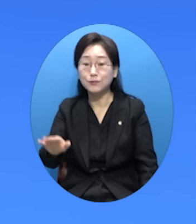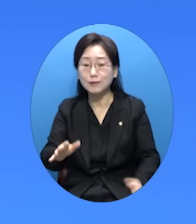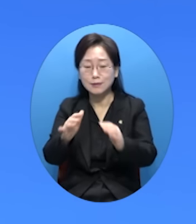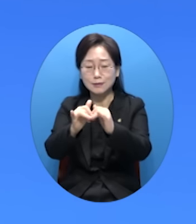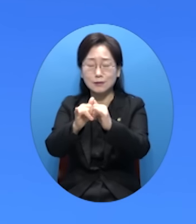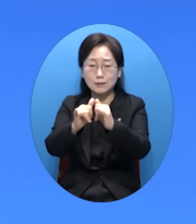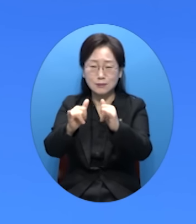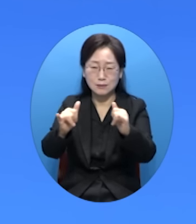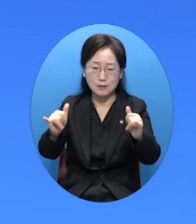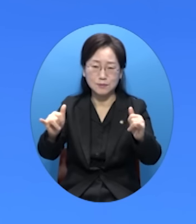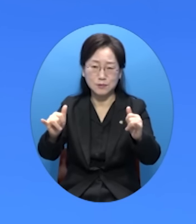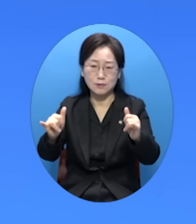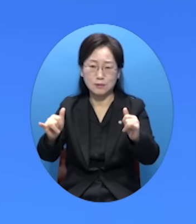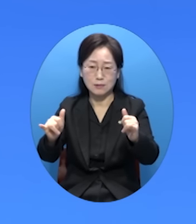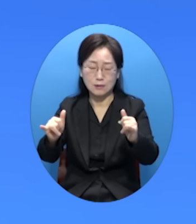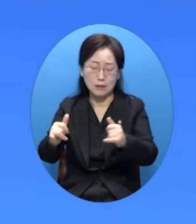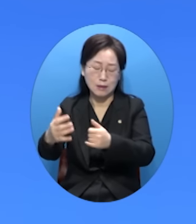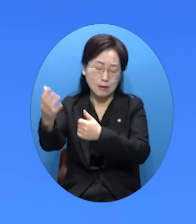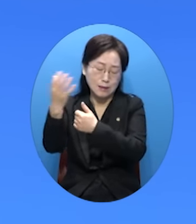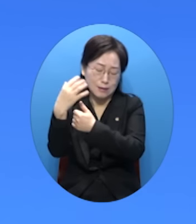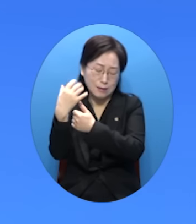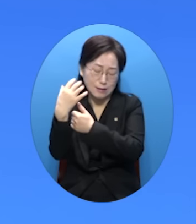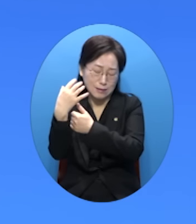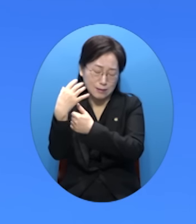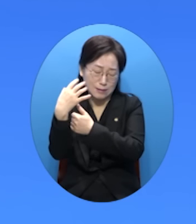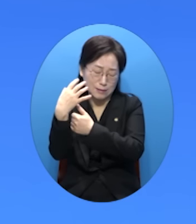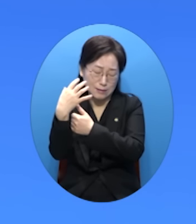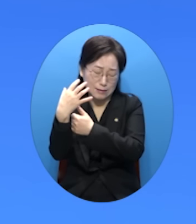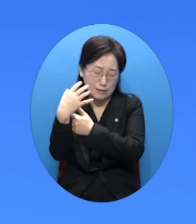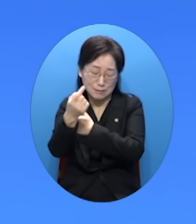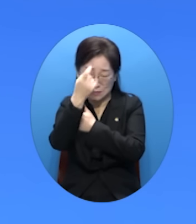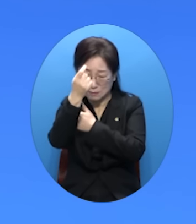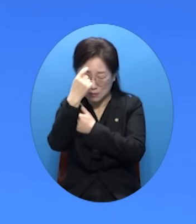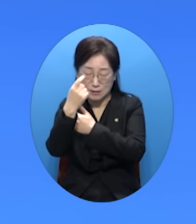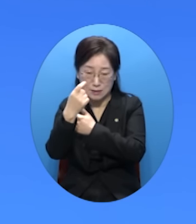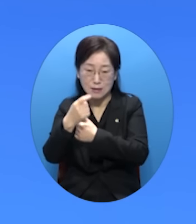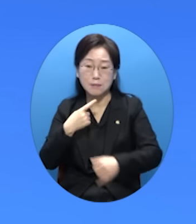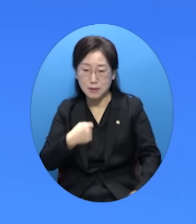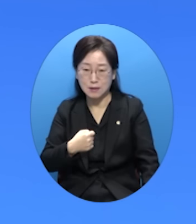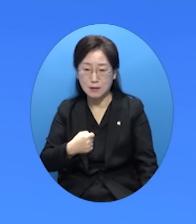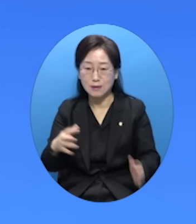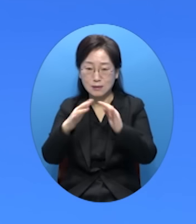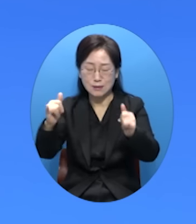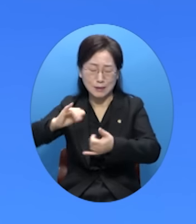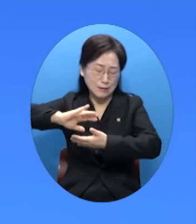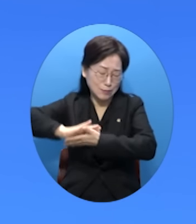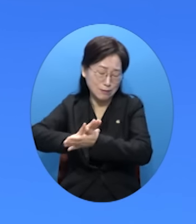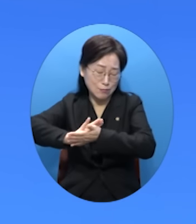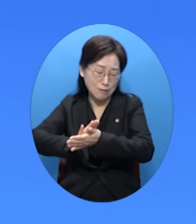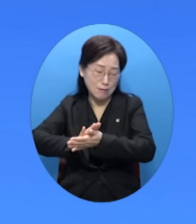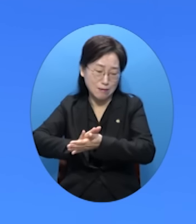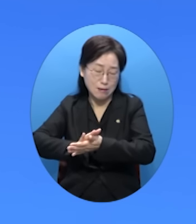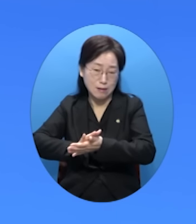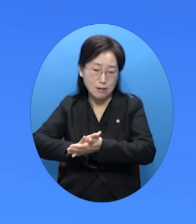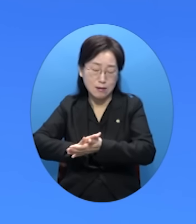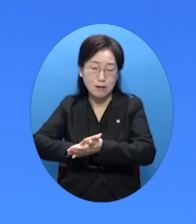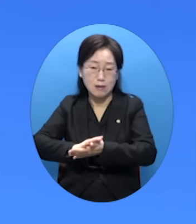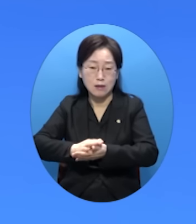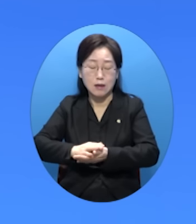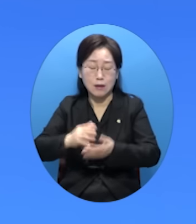사람들의 우리를 괴롭히는 그물에 걸리기도 하고 사람들이 우리를 짓밟고 지나가기도 하고 이런